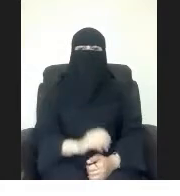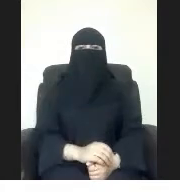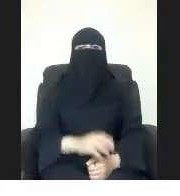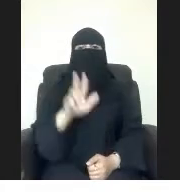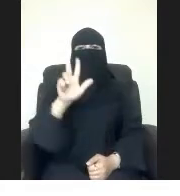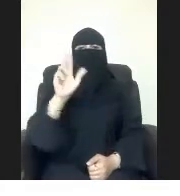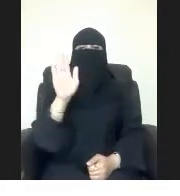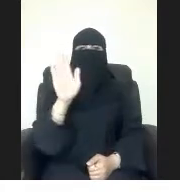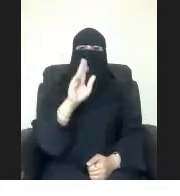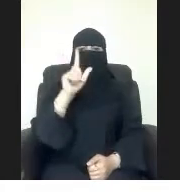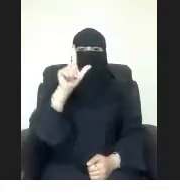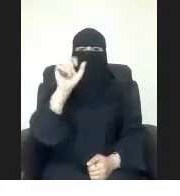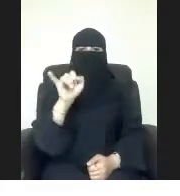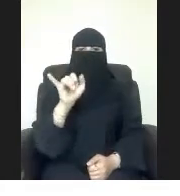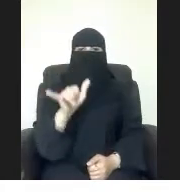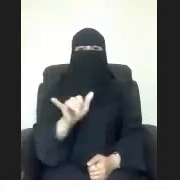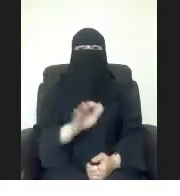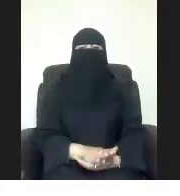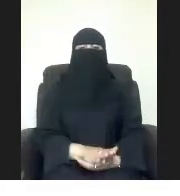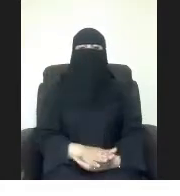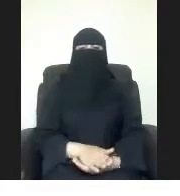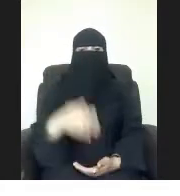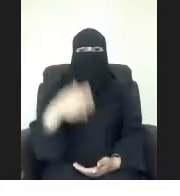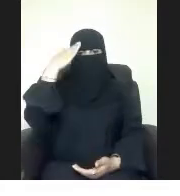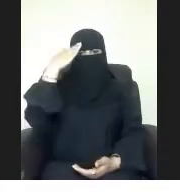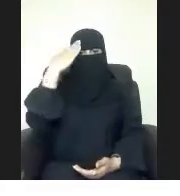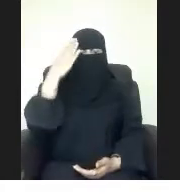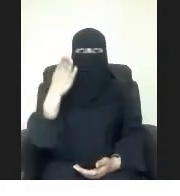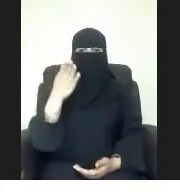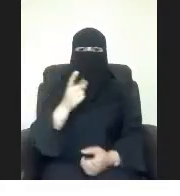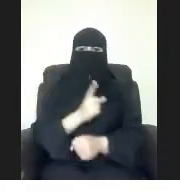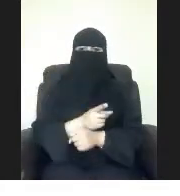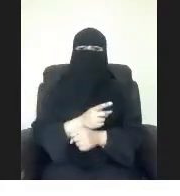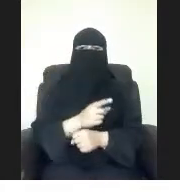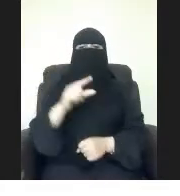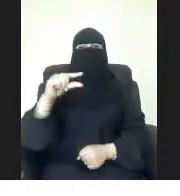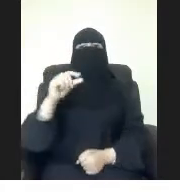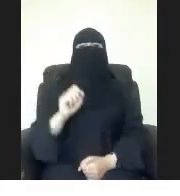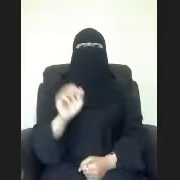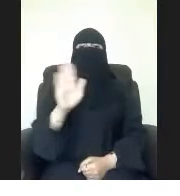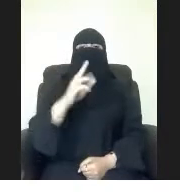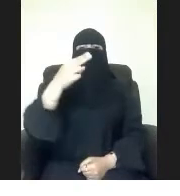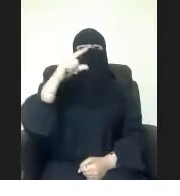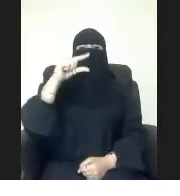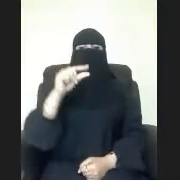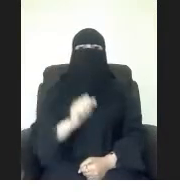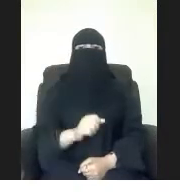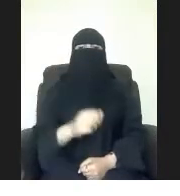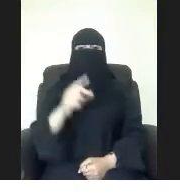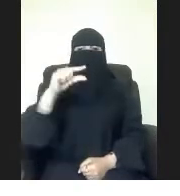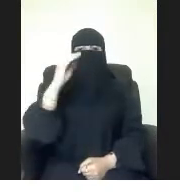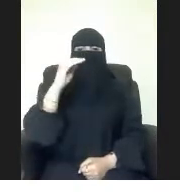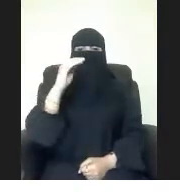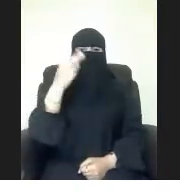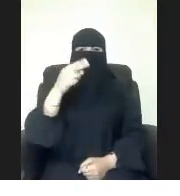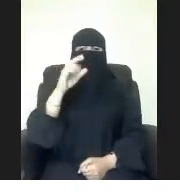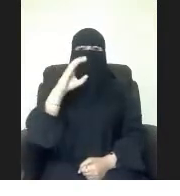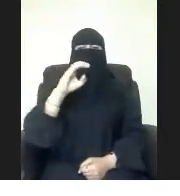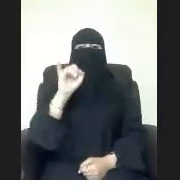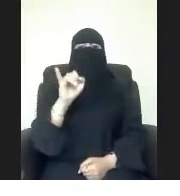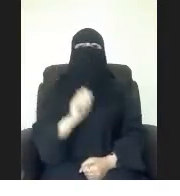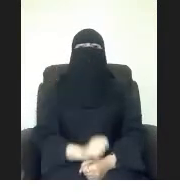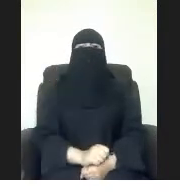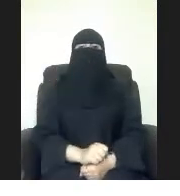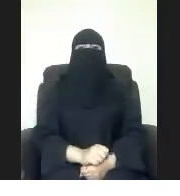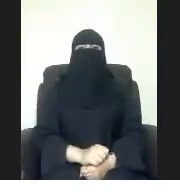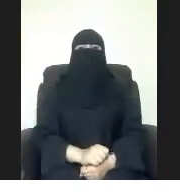الأكاديمية والتعليمية أستاذ دكتور سعد دعجم، وأيضا الدكتور نايف جبلي عميد عمادة التعلم الإلكتروني. الشكر لله ثم